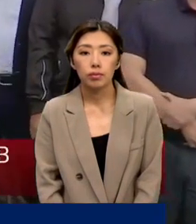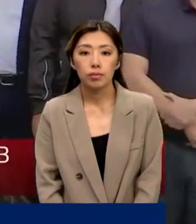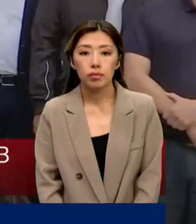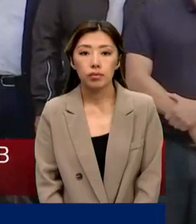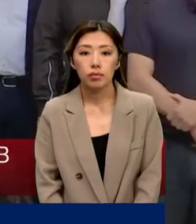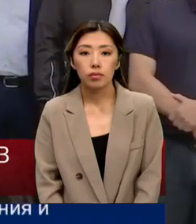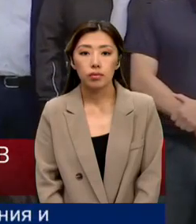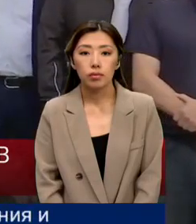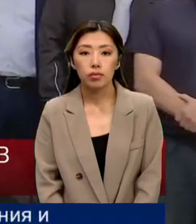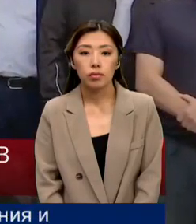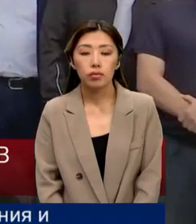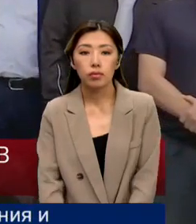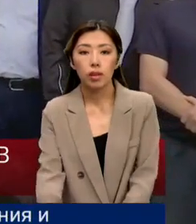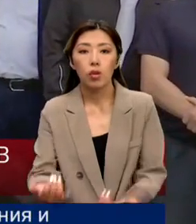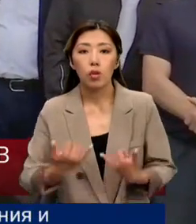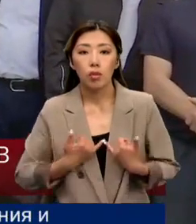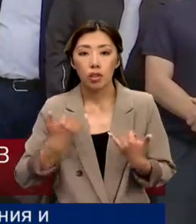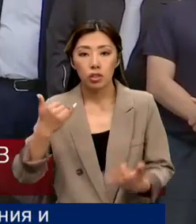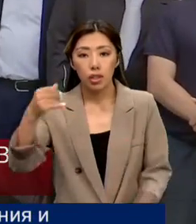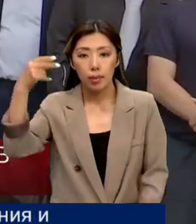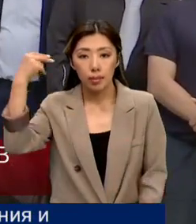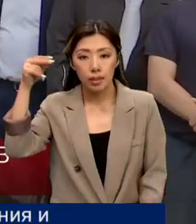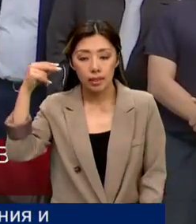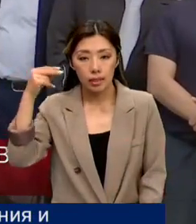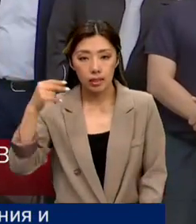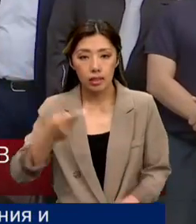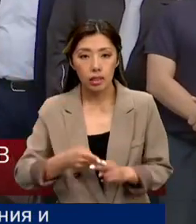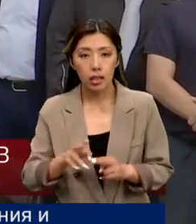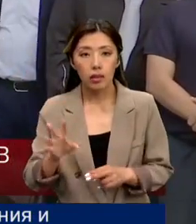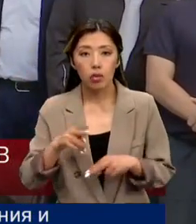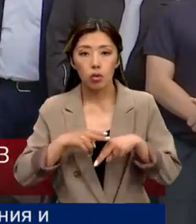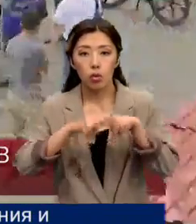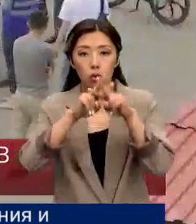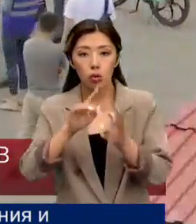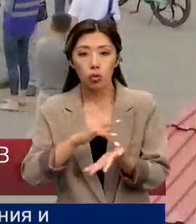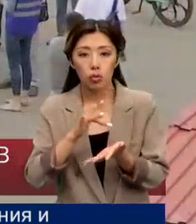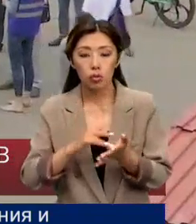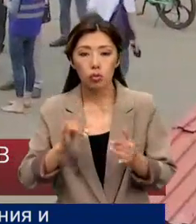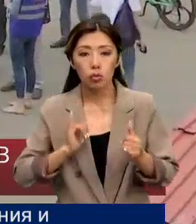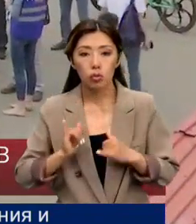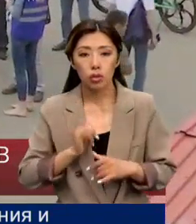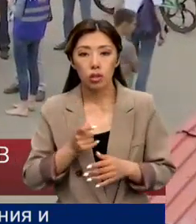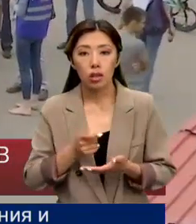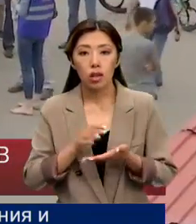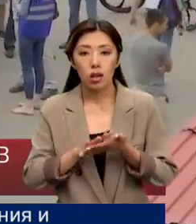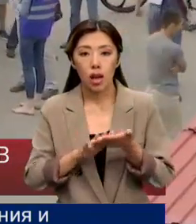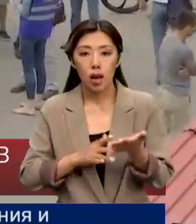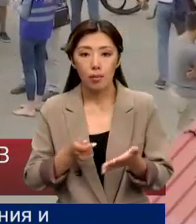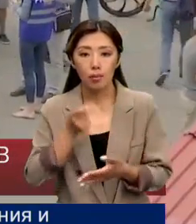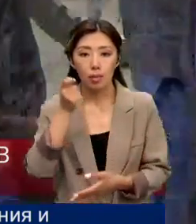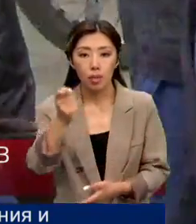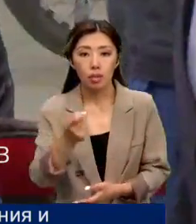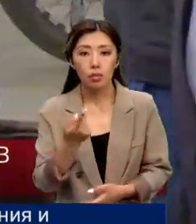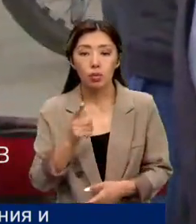Кемелович, к вам с обращением обращаются преподаватели физической культуры города Нур-Султан. Обращение к президенту – последняя